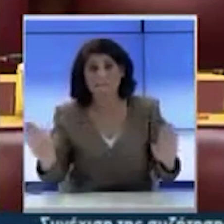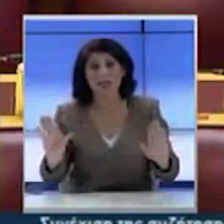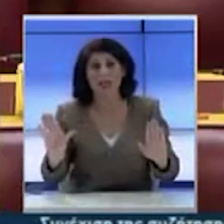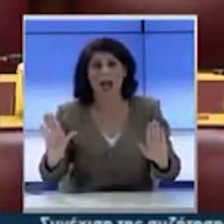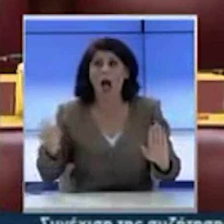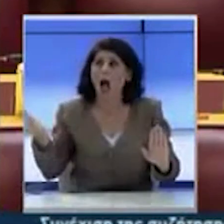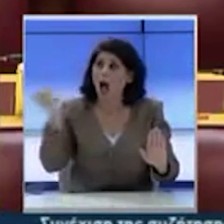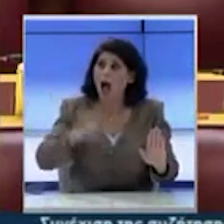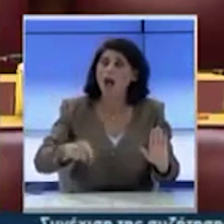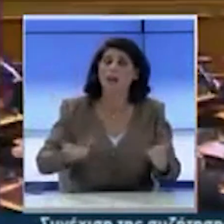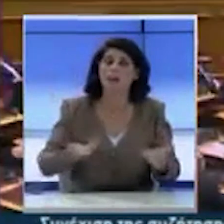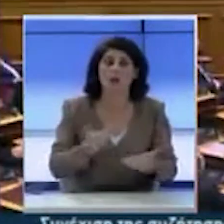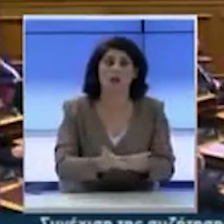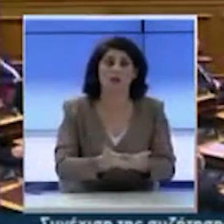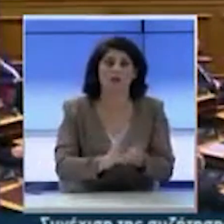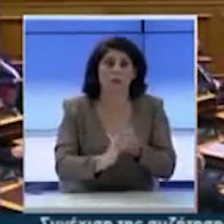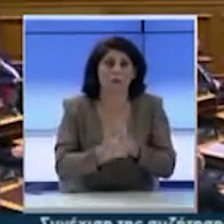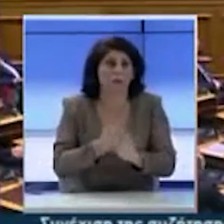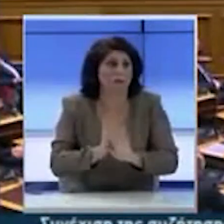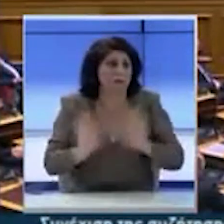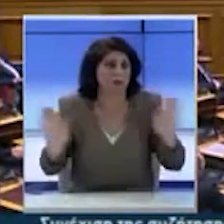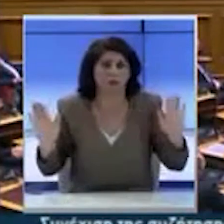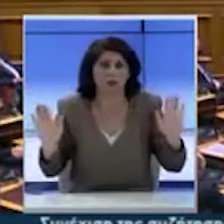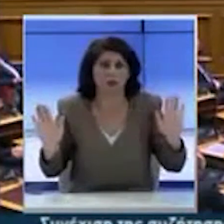έρχεστε με μια μεγάλη